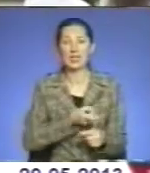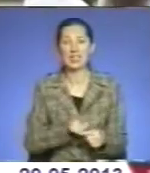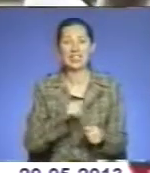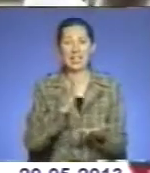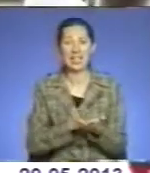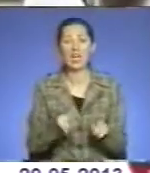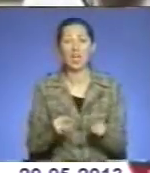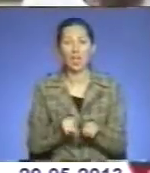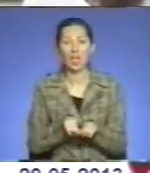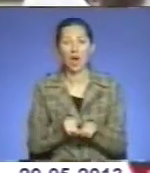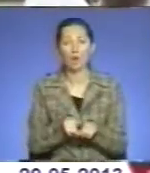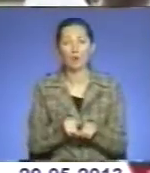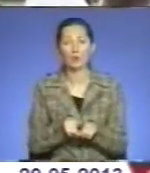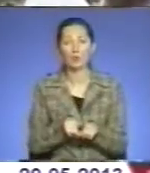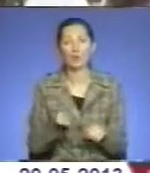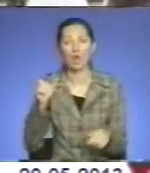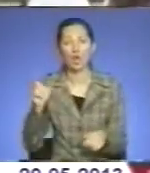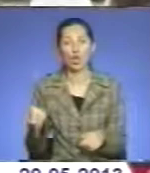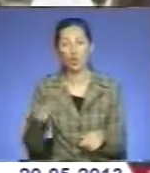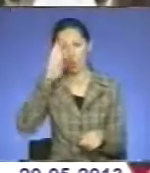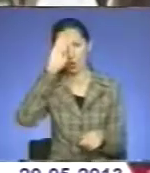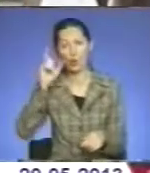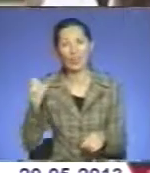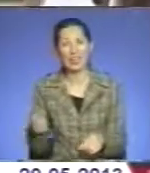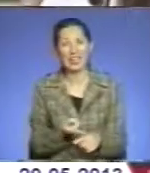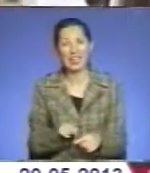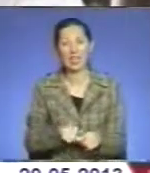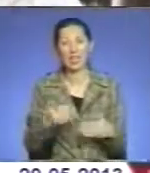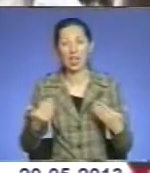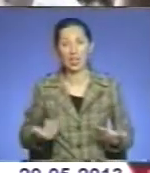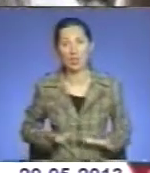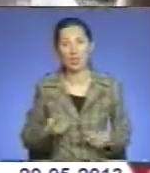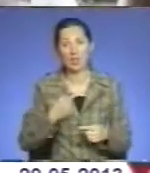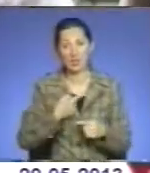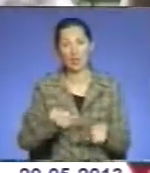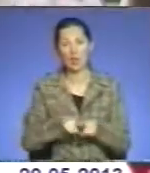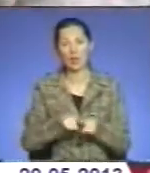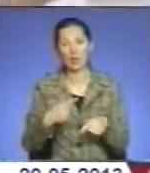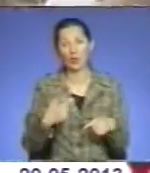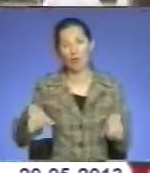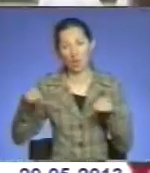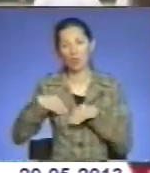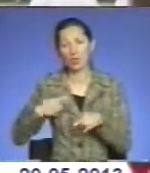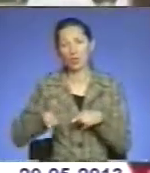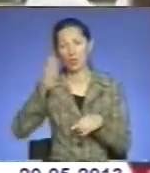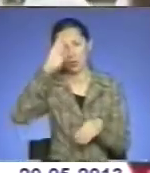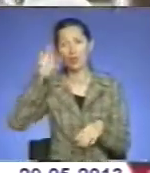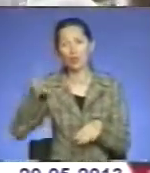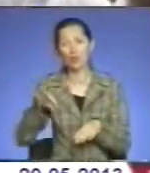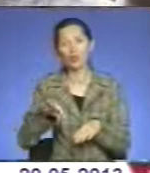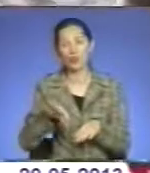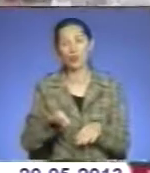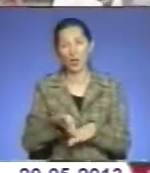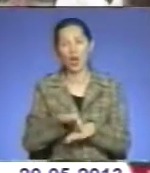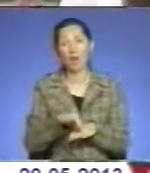також чоловіки, які живуть із іншими чоловіками. І, мабуть, просто мало хто працює з